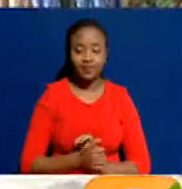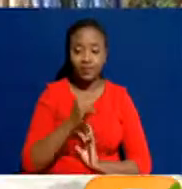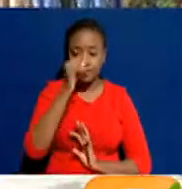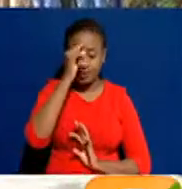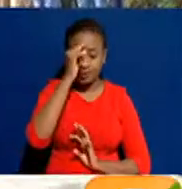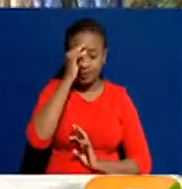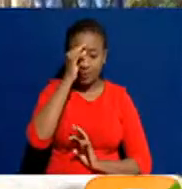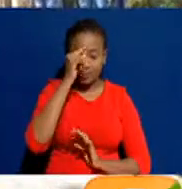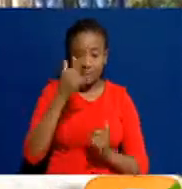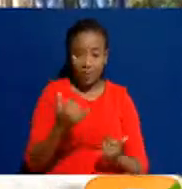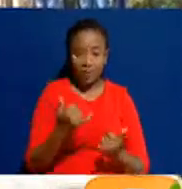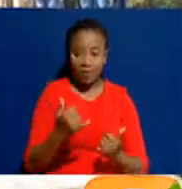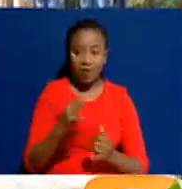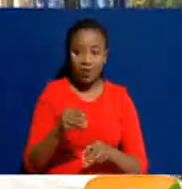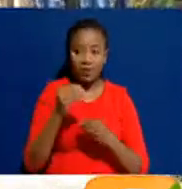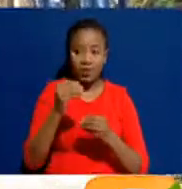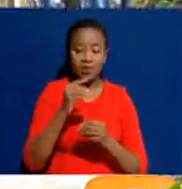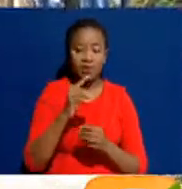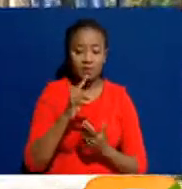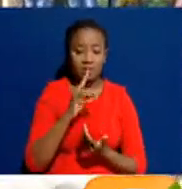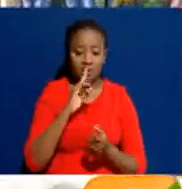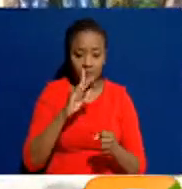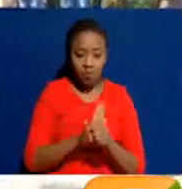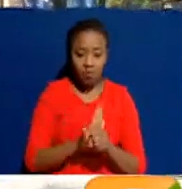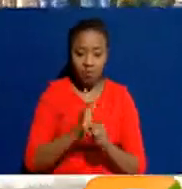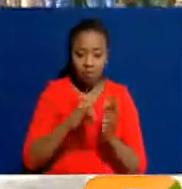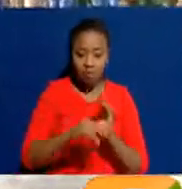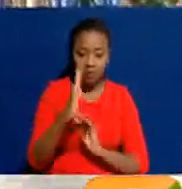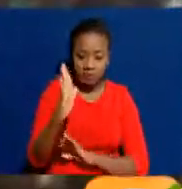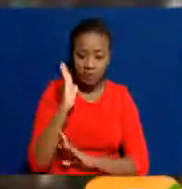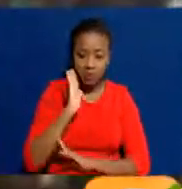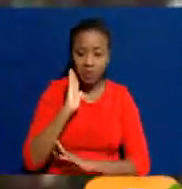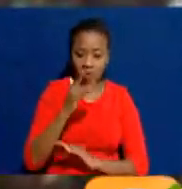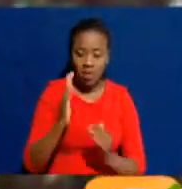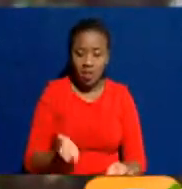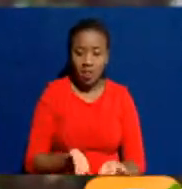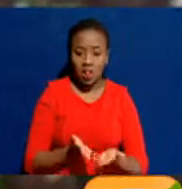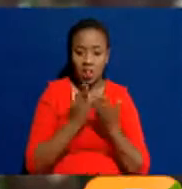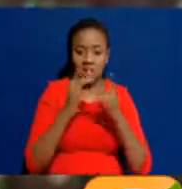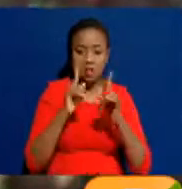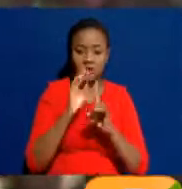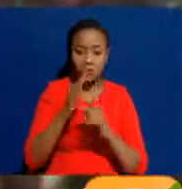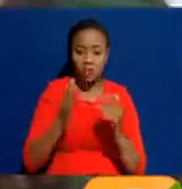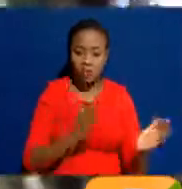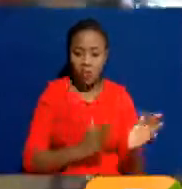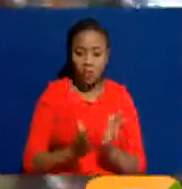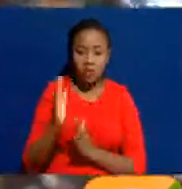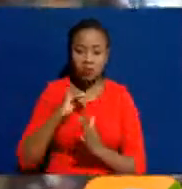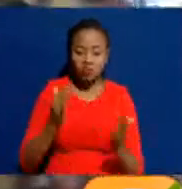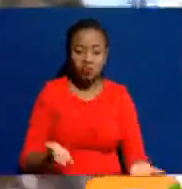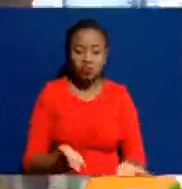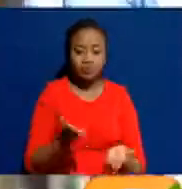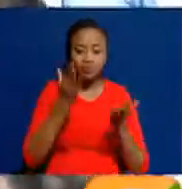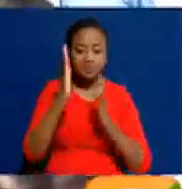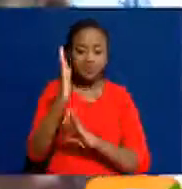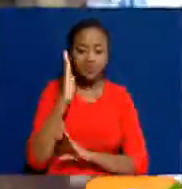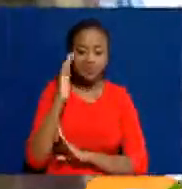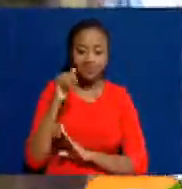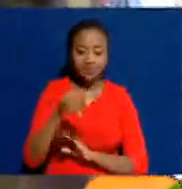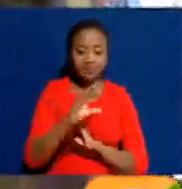Serikali hata hivyo imetoa hakikisho ya usalama ikiahidi kuwa itaimarisha usalama zaidi kote